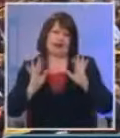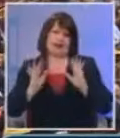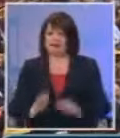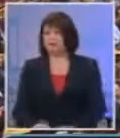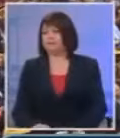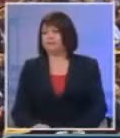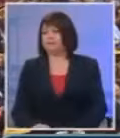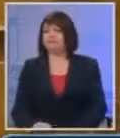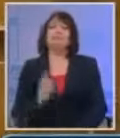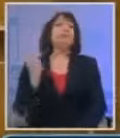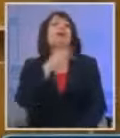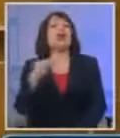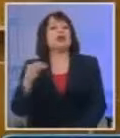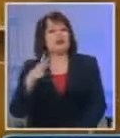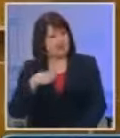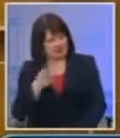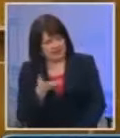Αλλά να πάμε σε κάτι άλλο.